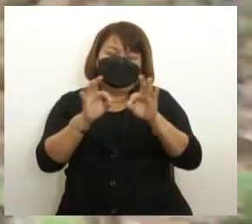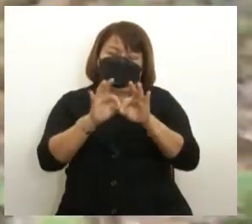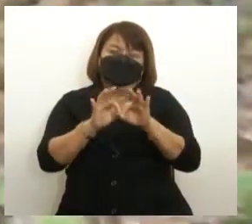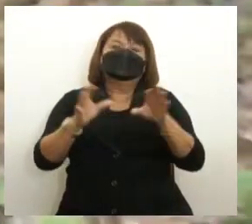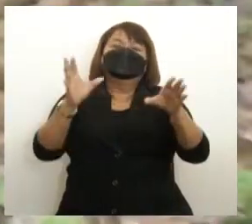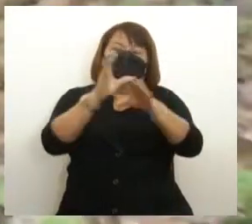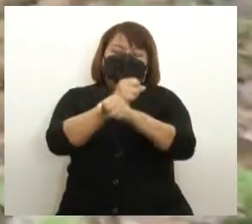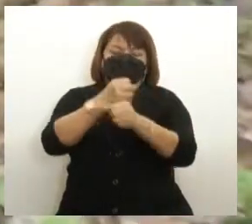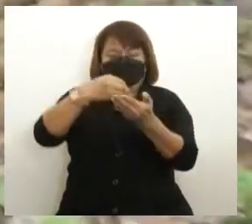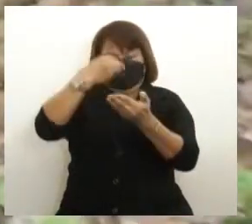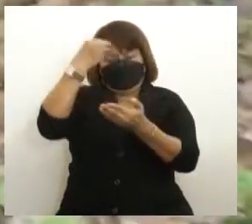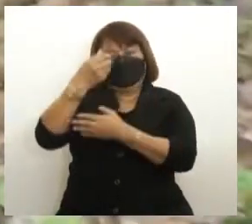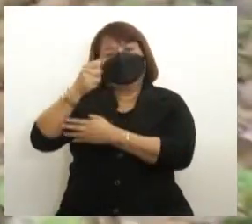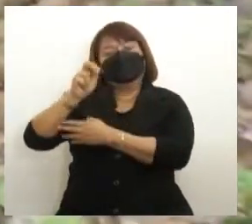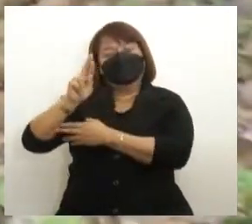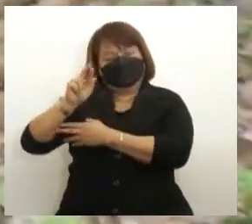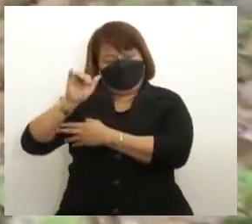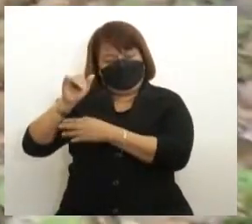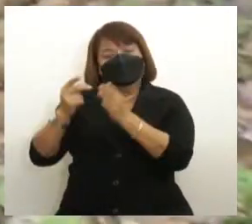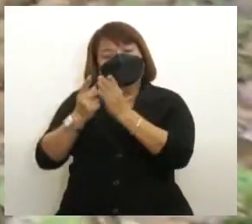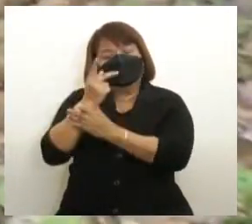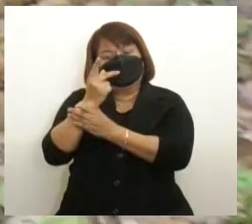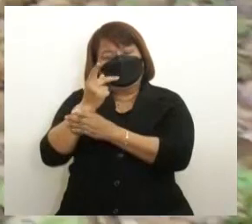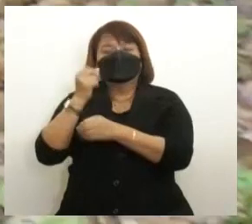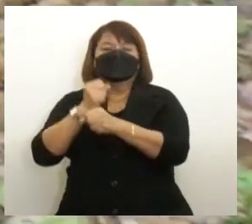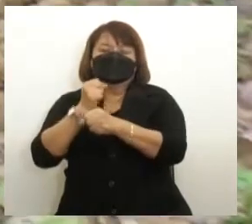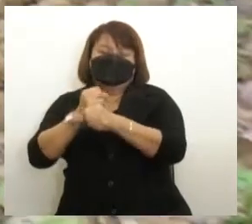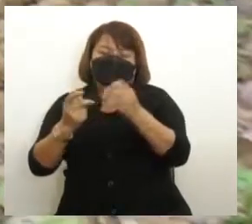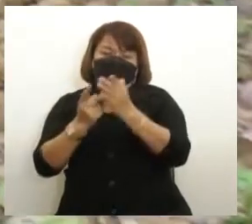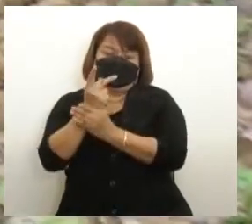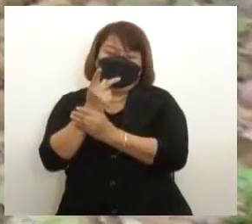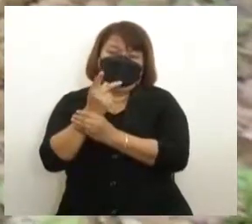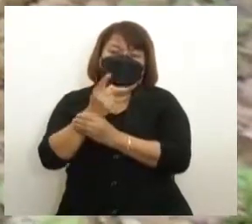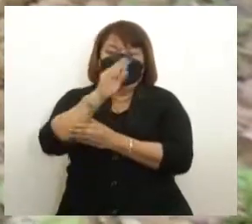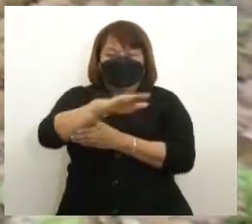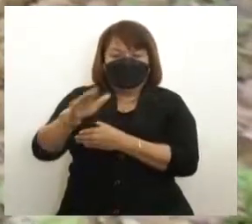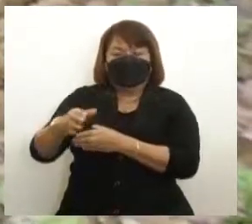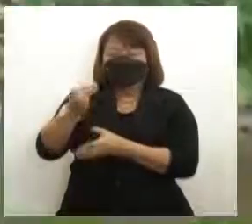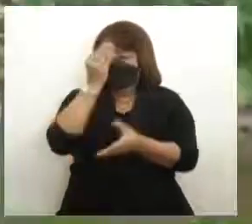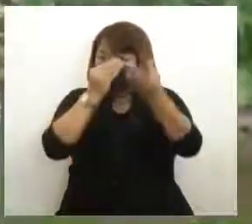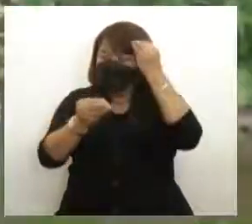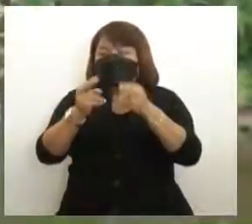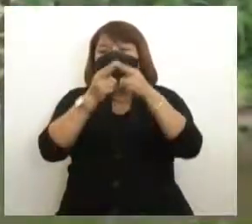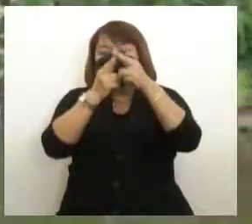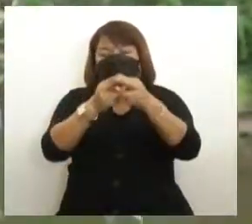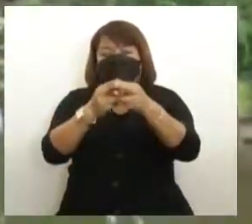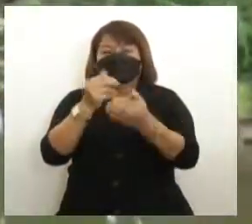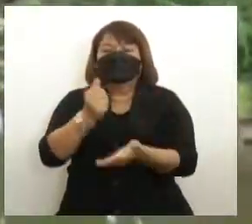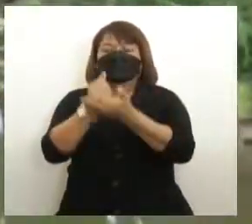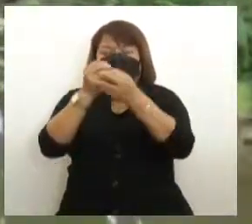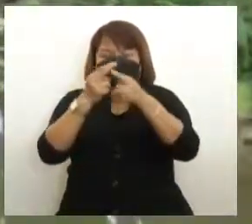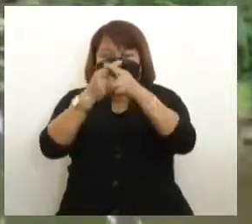เรียนหลักสูตรระยะเกษตรนะครับไม่ได้มุ่งให้เด็กไปทำเกษตรนะครับมุ่งให้เด็กได้เรียนรู้ตัวเองนะครับพึ่งพาตัวเองแล้วก็ช่ว